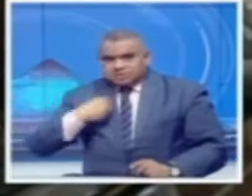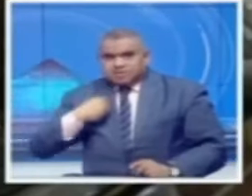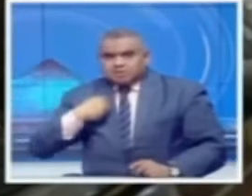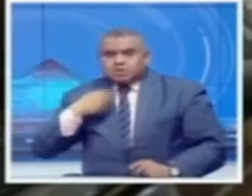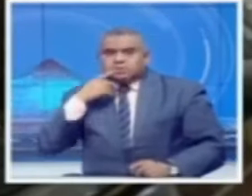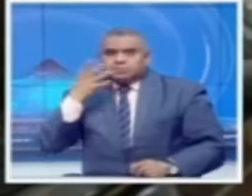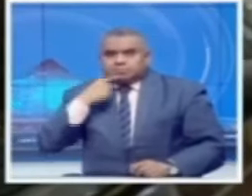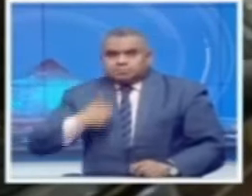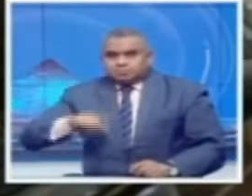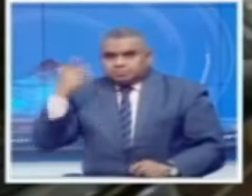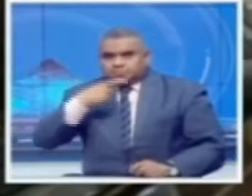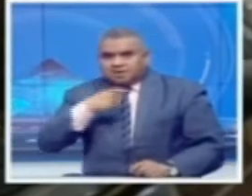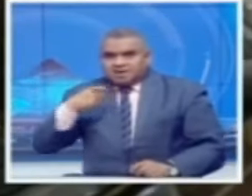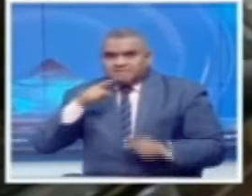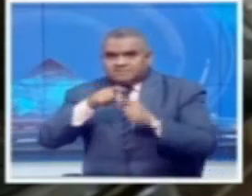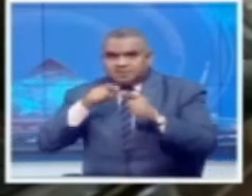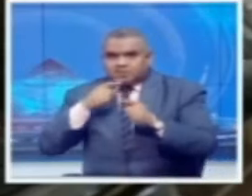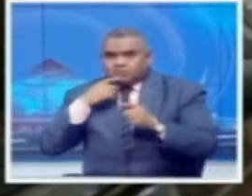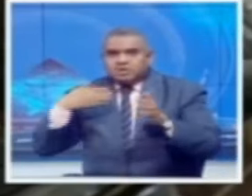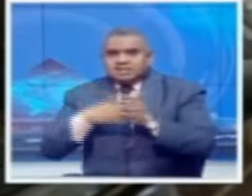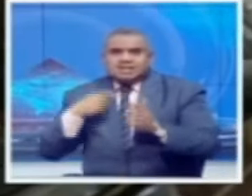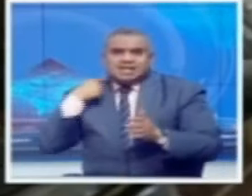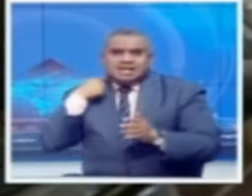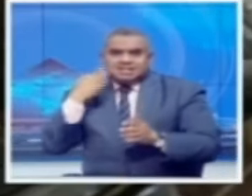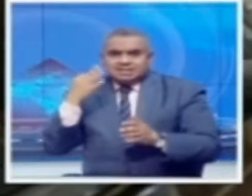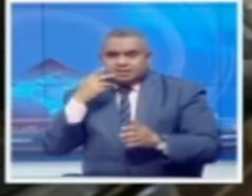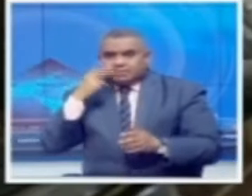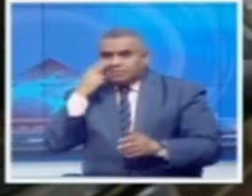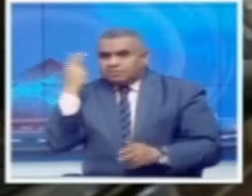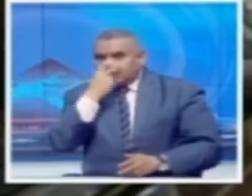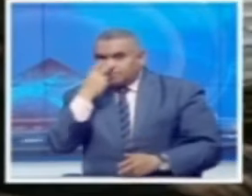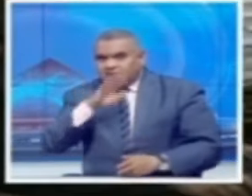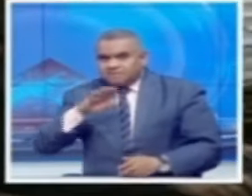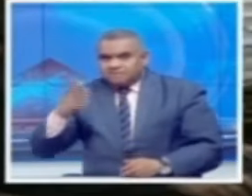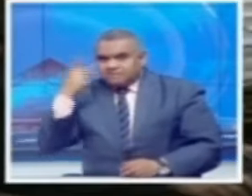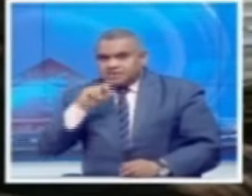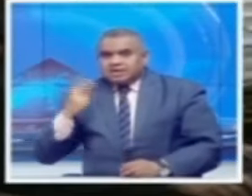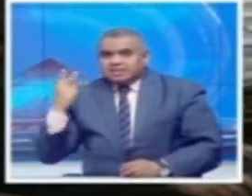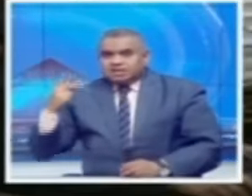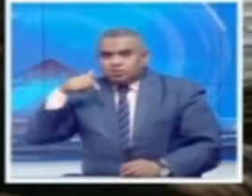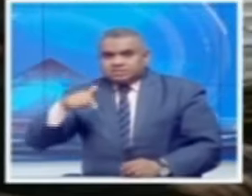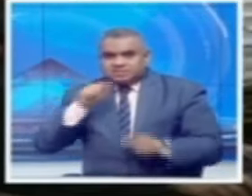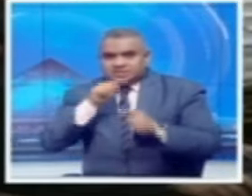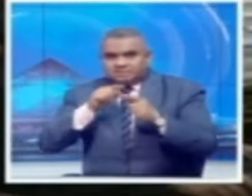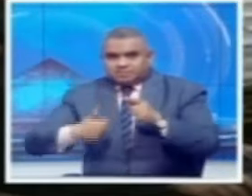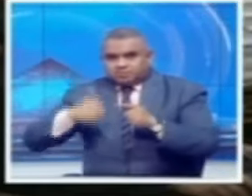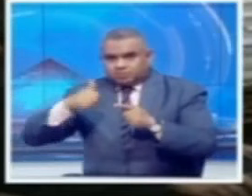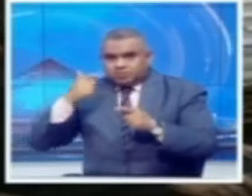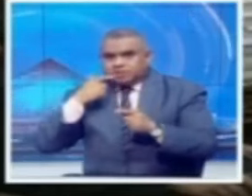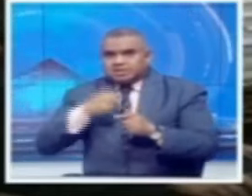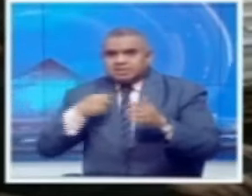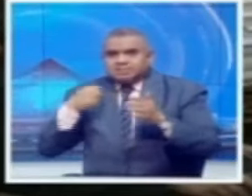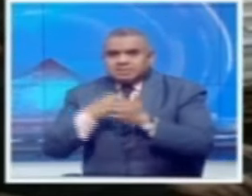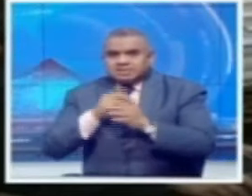السمع بنسبة نجاح 100%، نتيجة إعدادية المكفوفين بنسبة نجاح 62%،